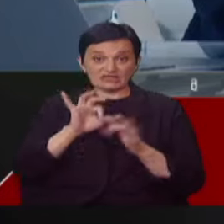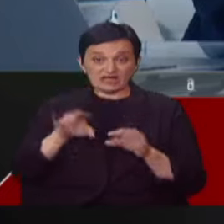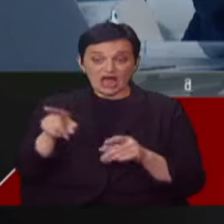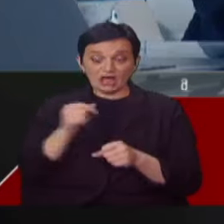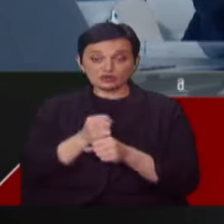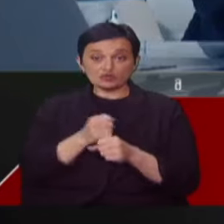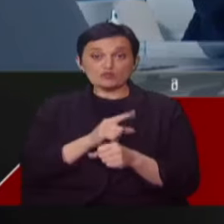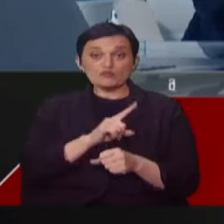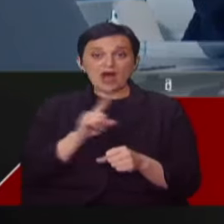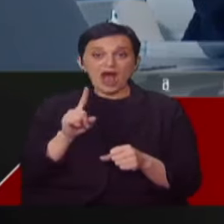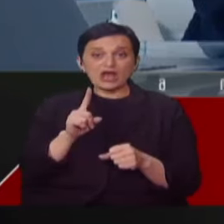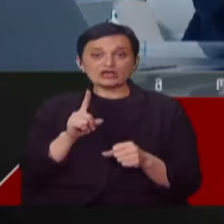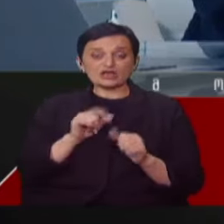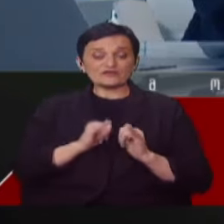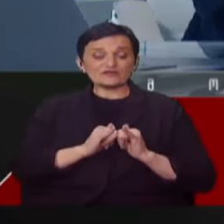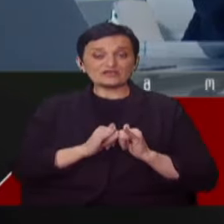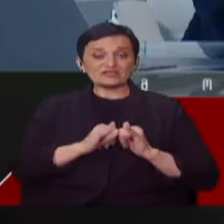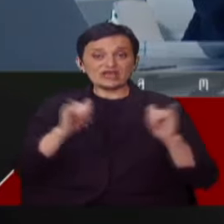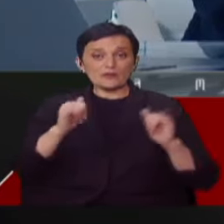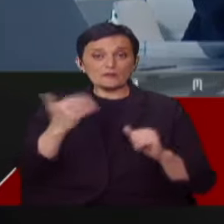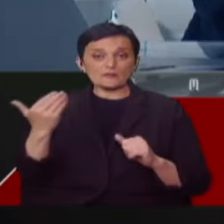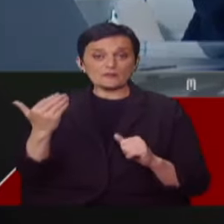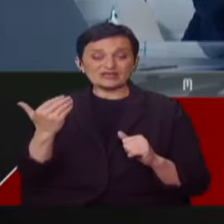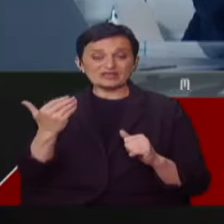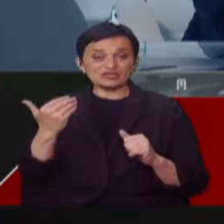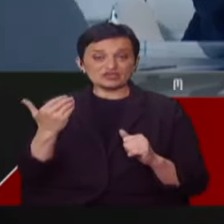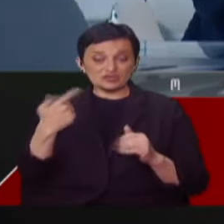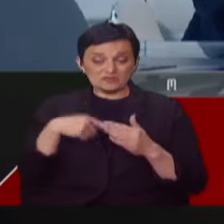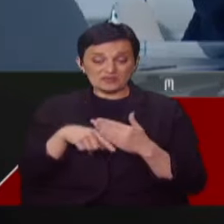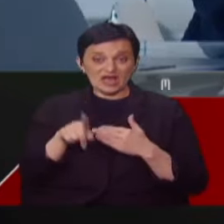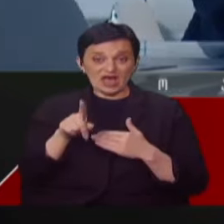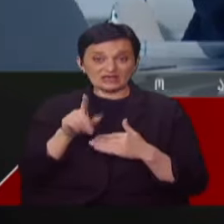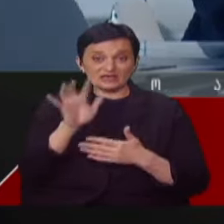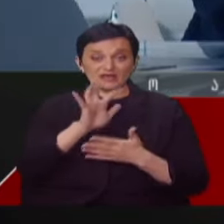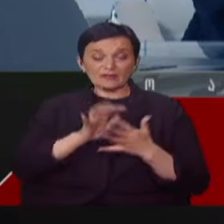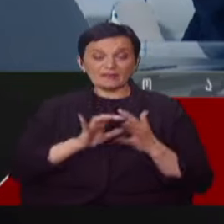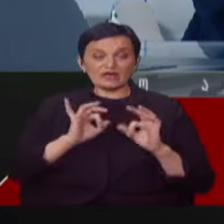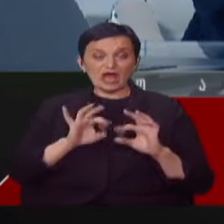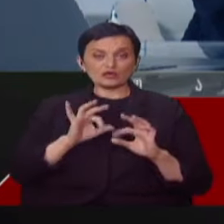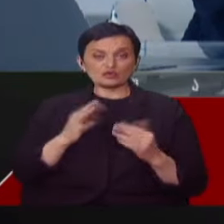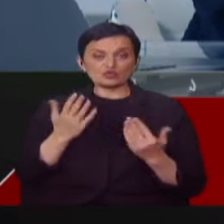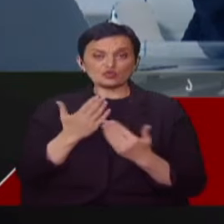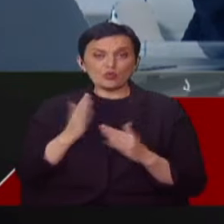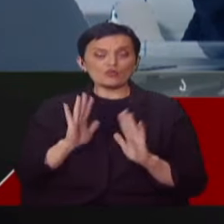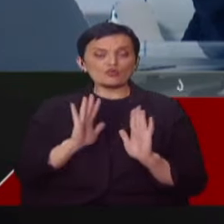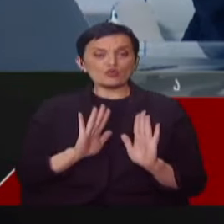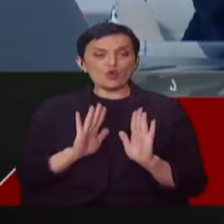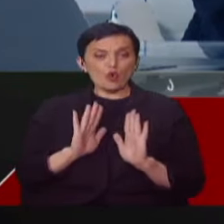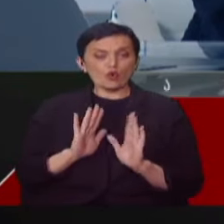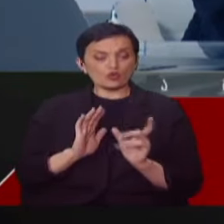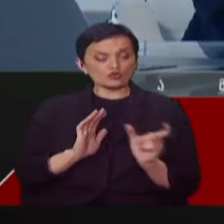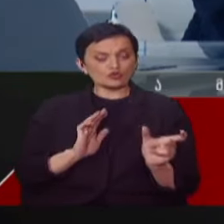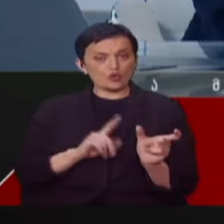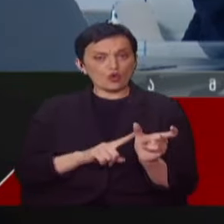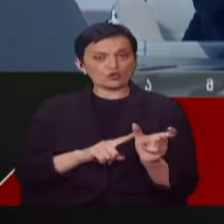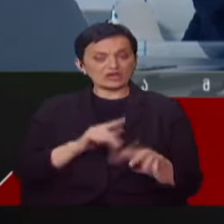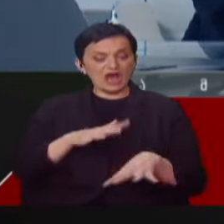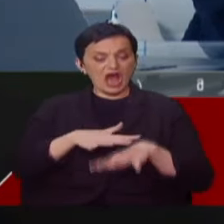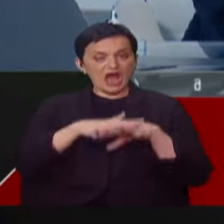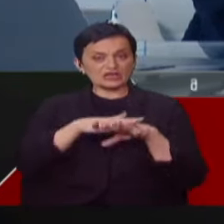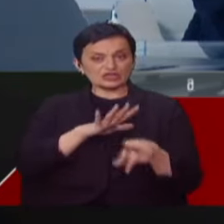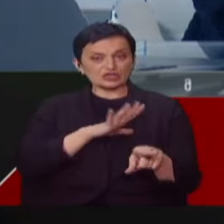აქვს, მაგრამ მასობრივად ვრცელდება მისი მის მიერ გაკეთებული განცხადება, რომელიც მხოლოდ და მხოლოდ